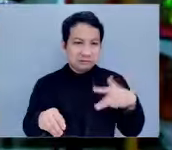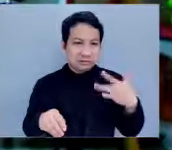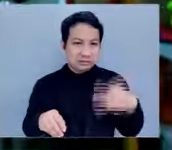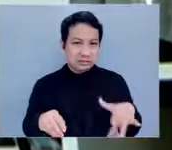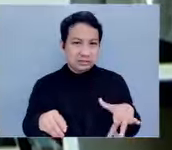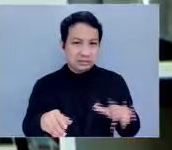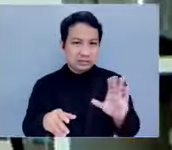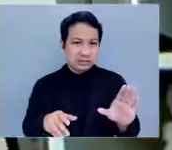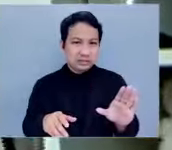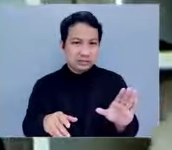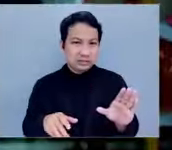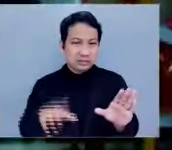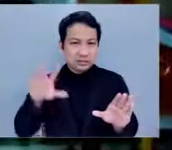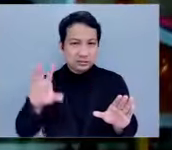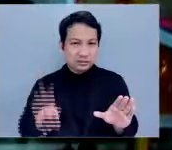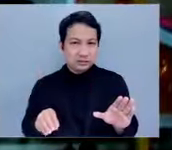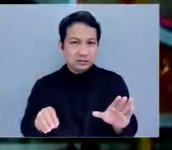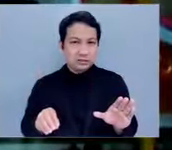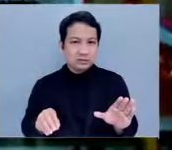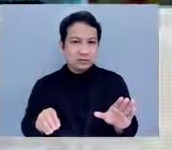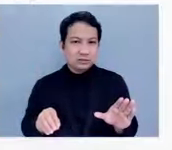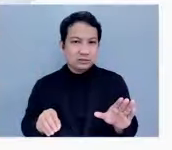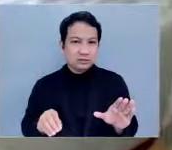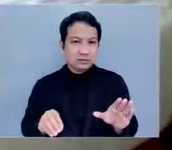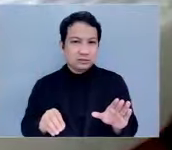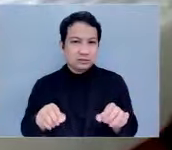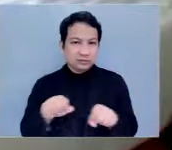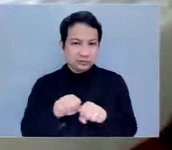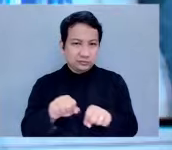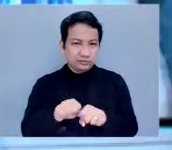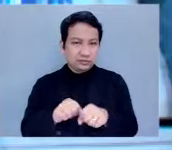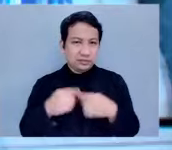kakaiba. Nahilig ako sa shoes tsaka sa damit. Yan.